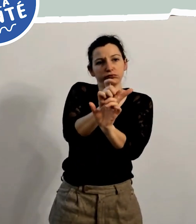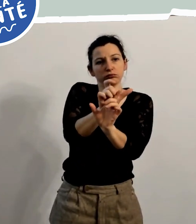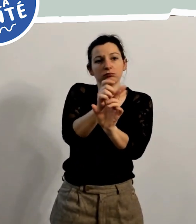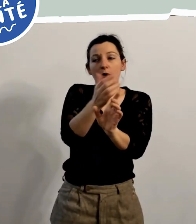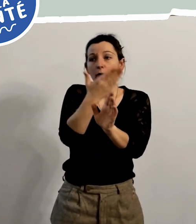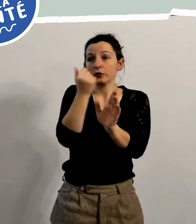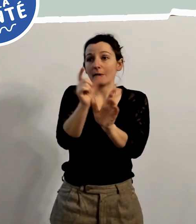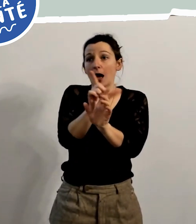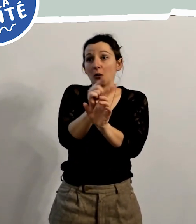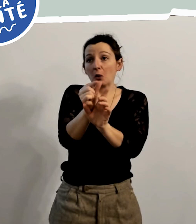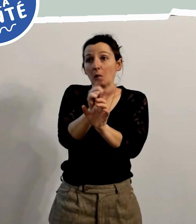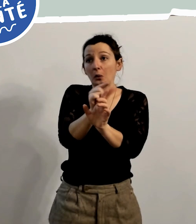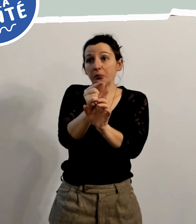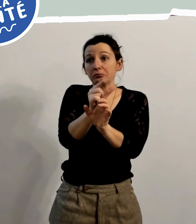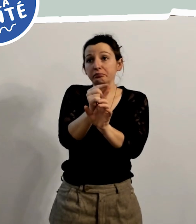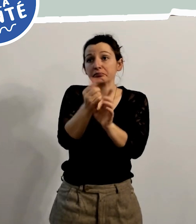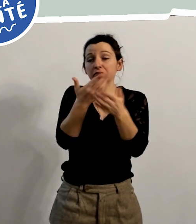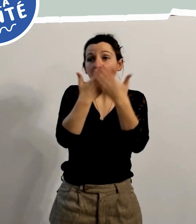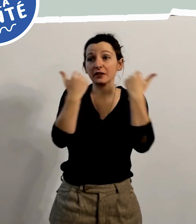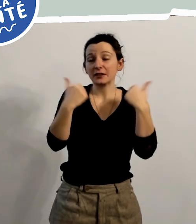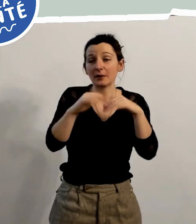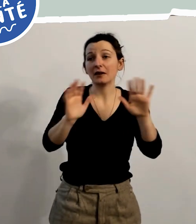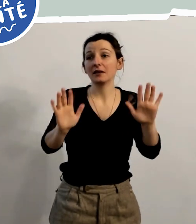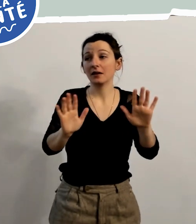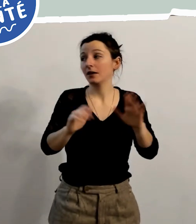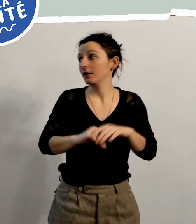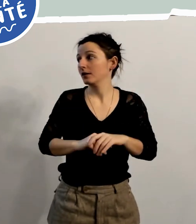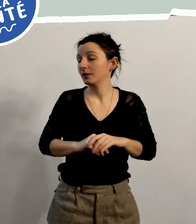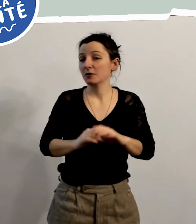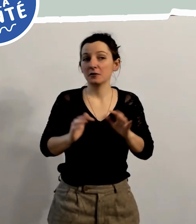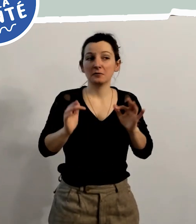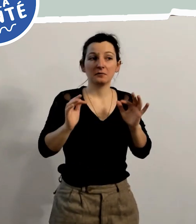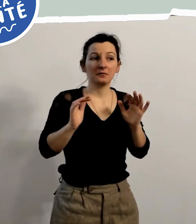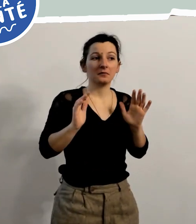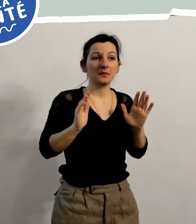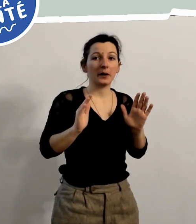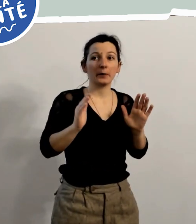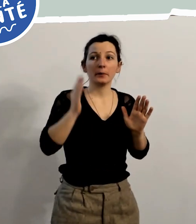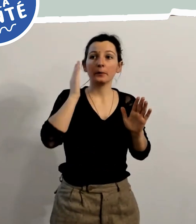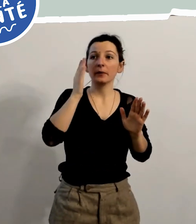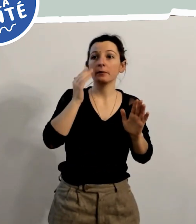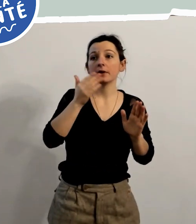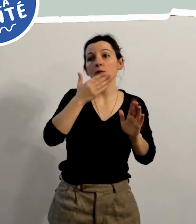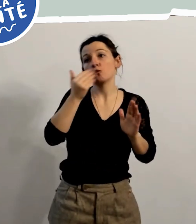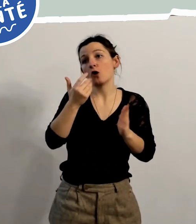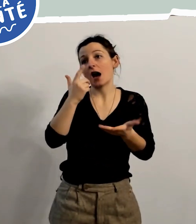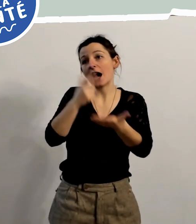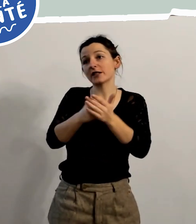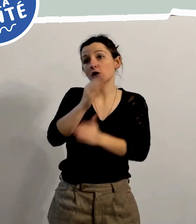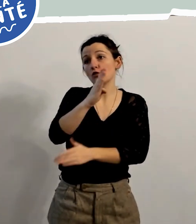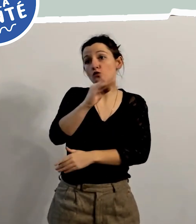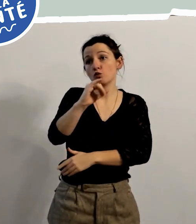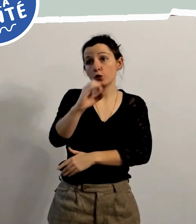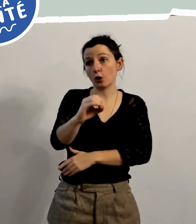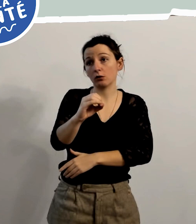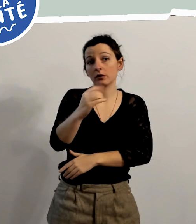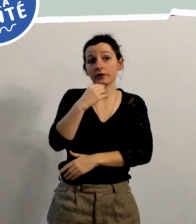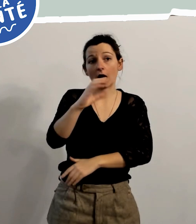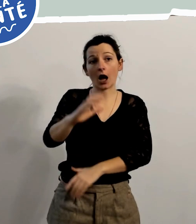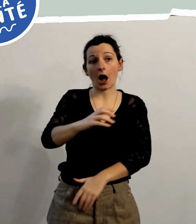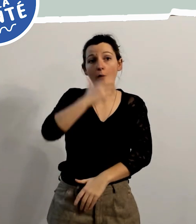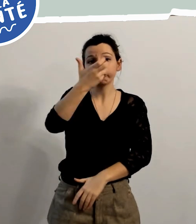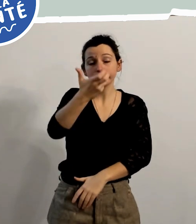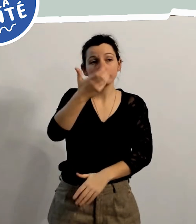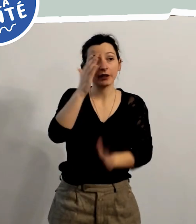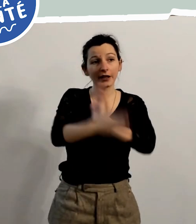j'ai pas d'informations. Mais bon, après, si vous avez le choix d'acheter du bio, c'est encore mieux. Là, vous pouvez manger la pomme et